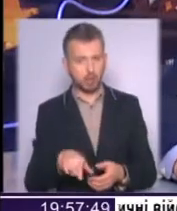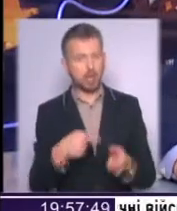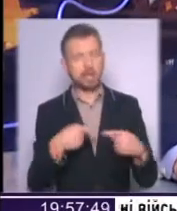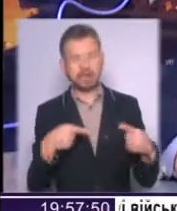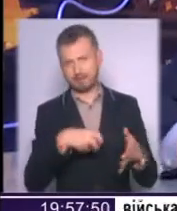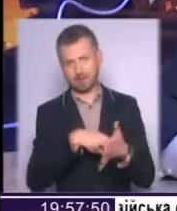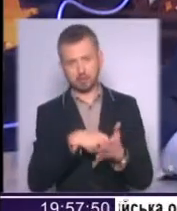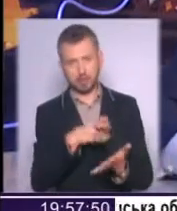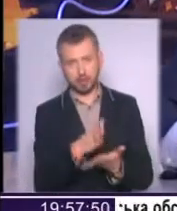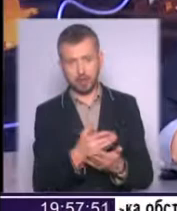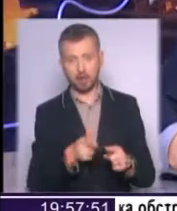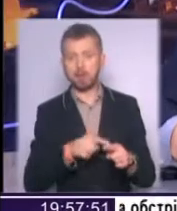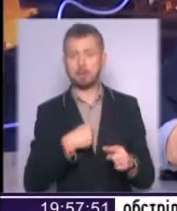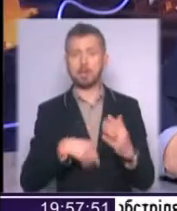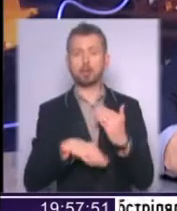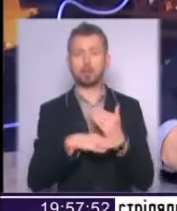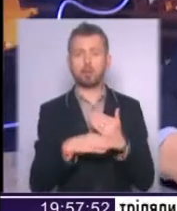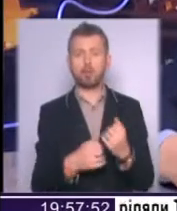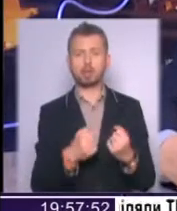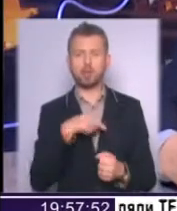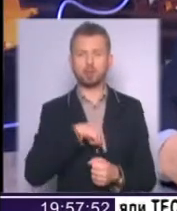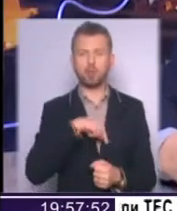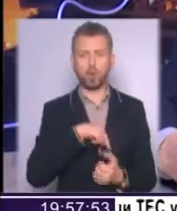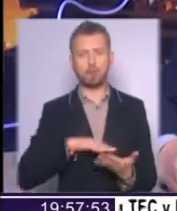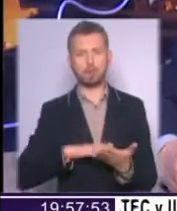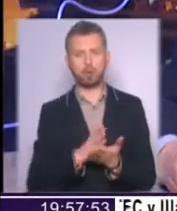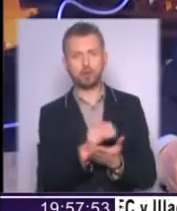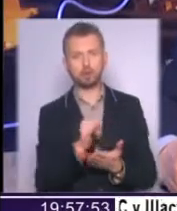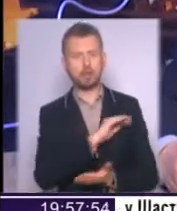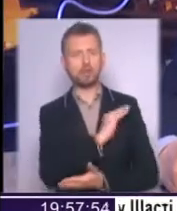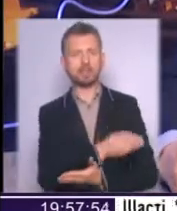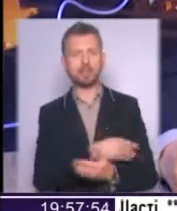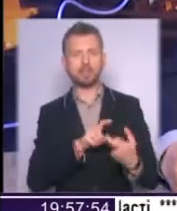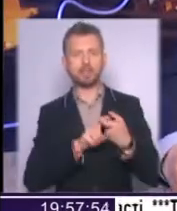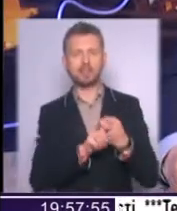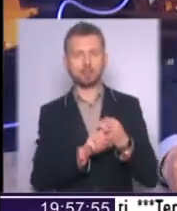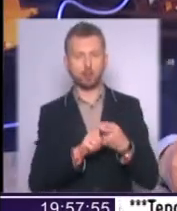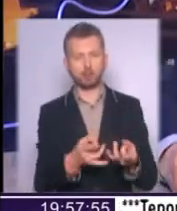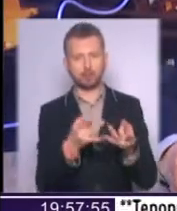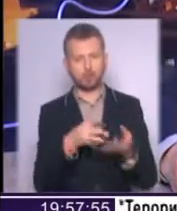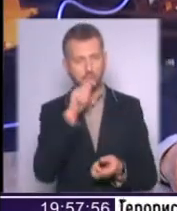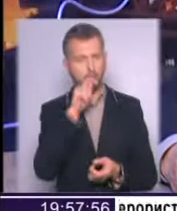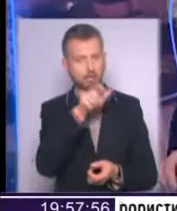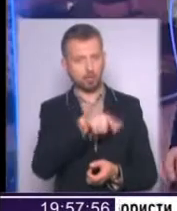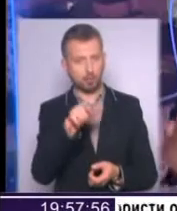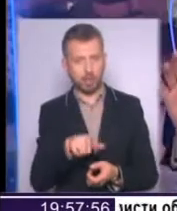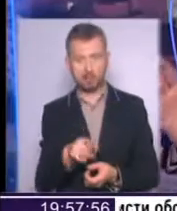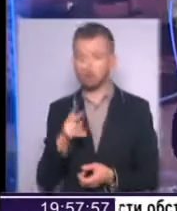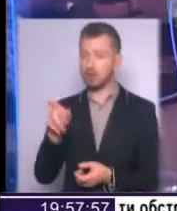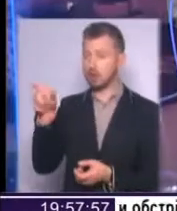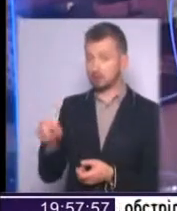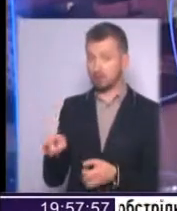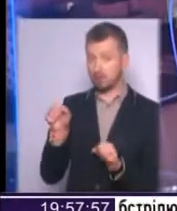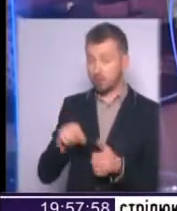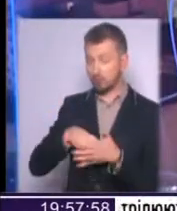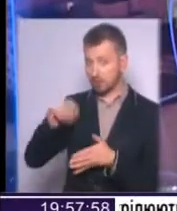листи є. Це мені допомагає тримати моральний, політичний і просто фізичний зв'язок з простими українськими громадянами. Тобто глядач може написати напишіть. І